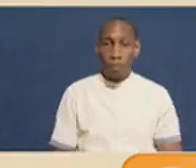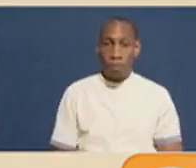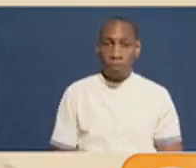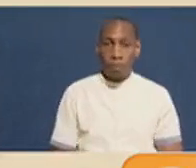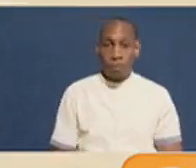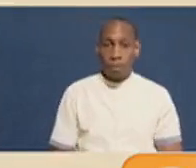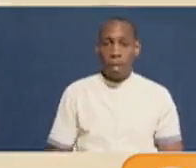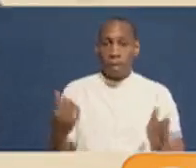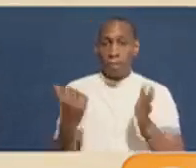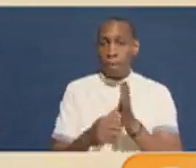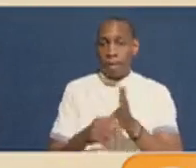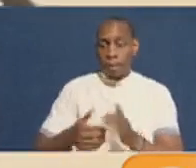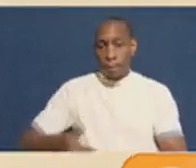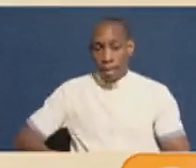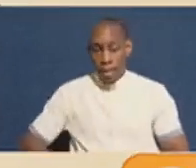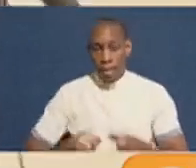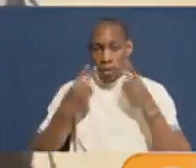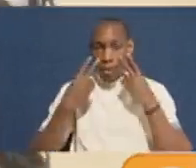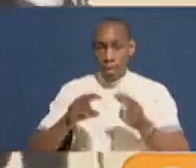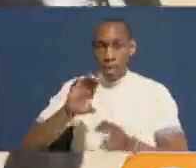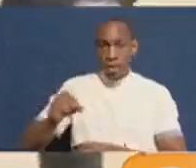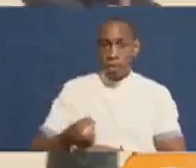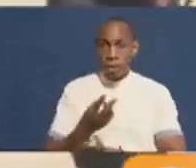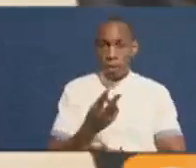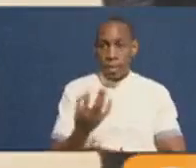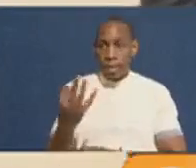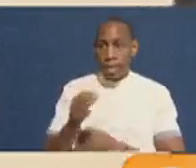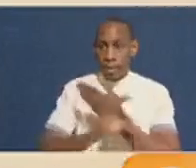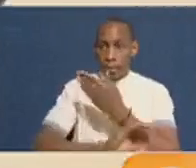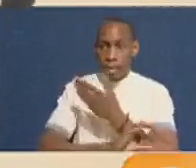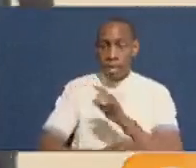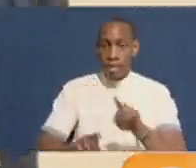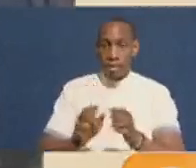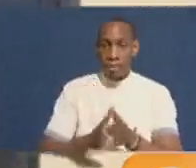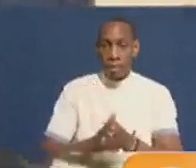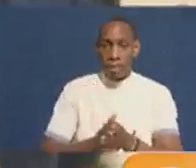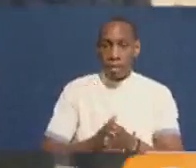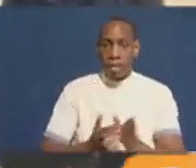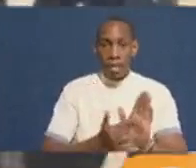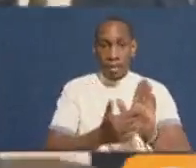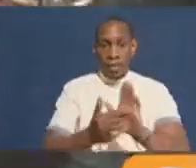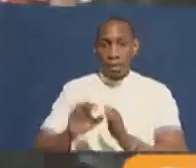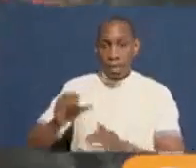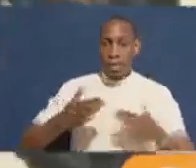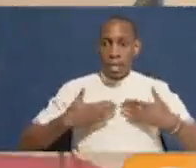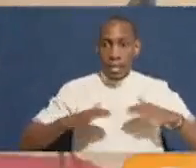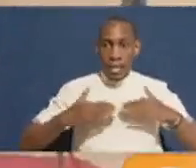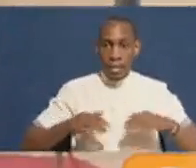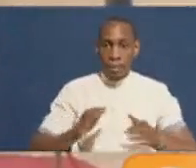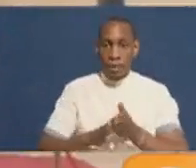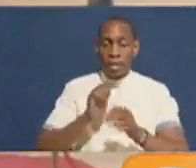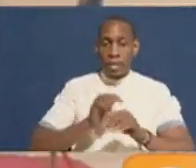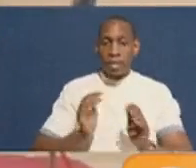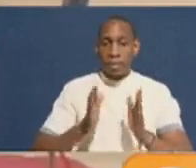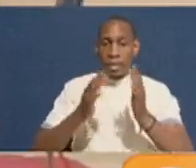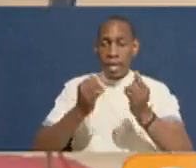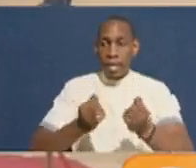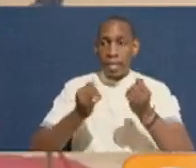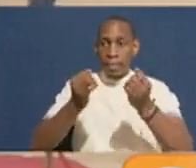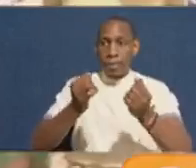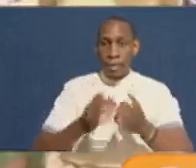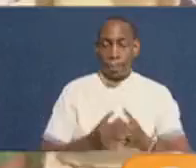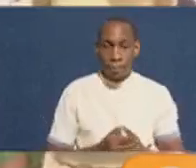Baa la njaa linaloshuhudiwa katika kaunti 23 nchini liliangaziwa katika kaunti ya Samburu wakati wa sherehe za